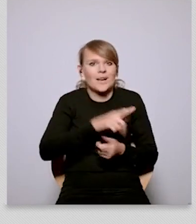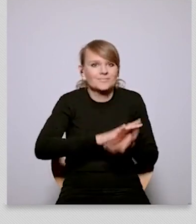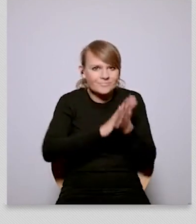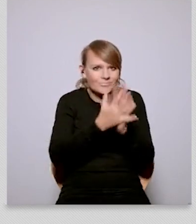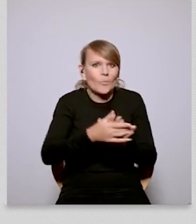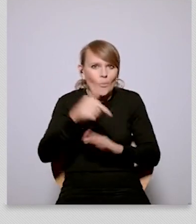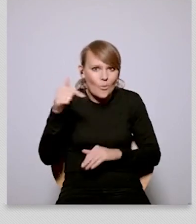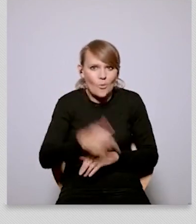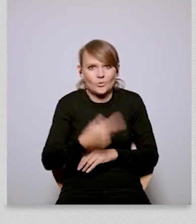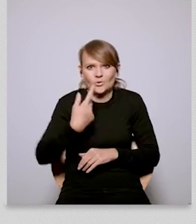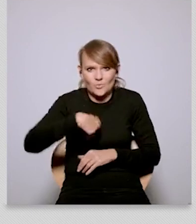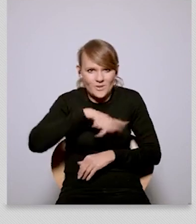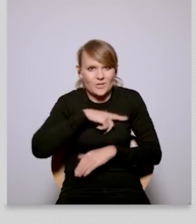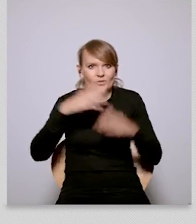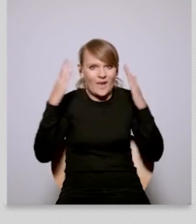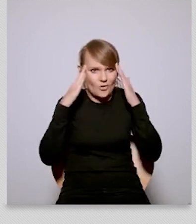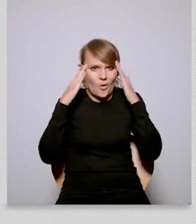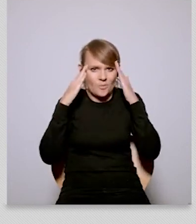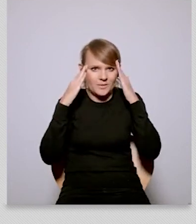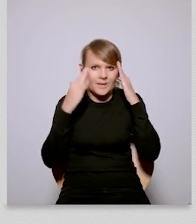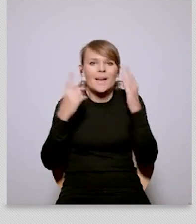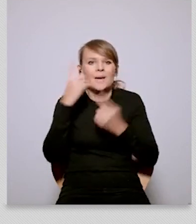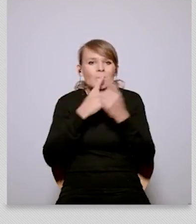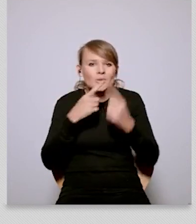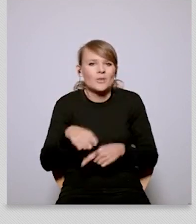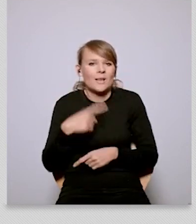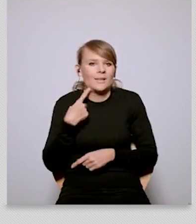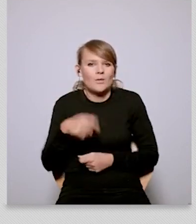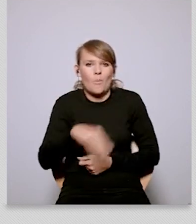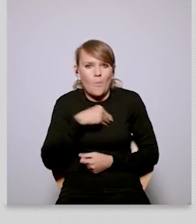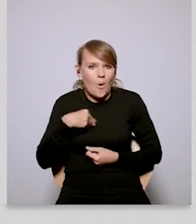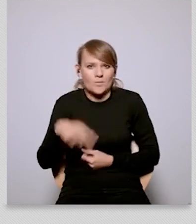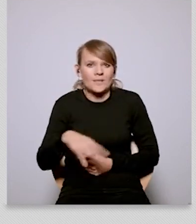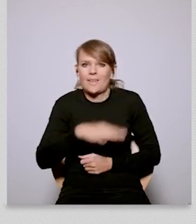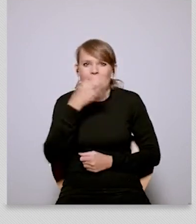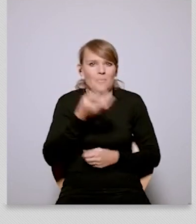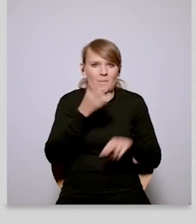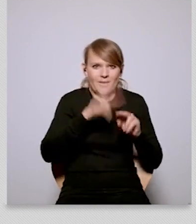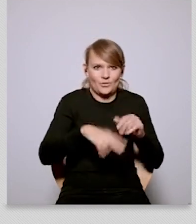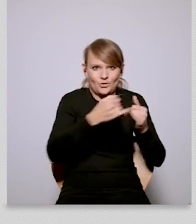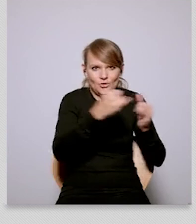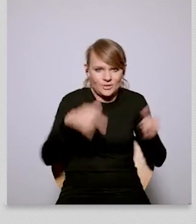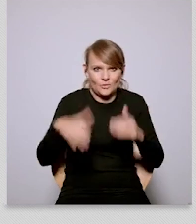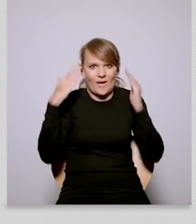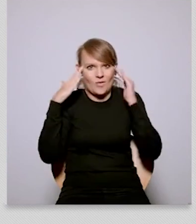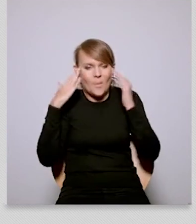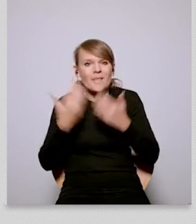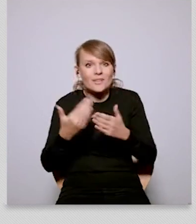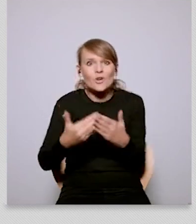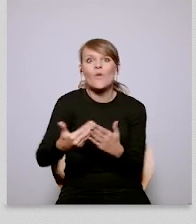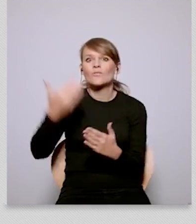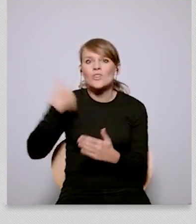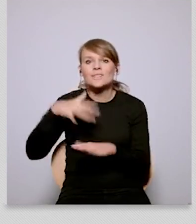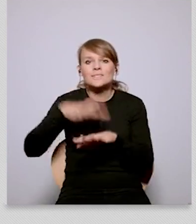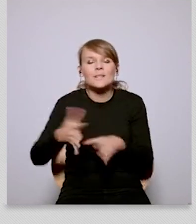i mamy tego świadomość bo myślę, że w Polsce paradoksalnie lepiej niż gdziekolwiek nidzieje dlatego, że ten system poprzedni upadł